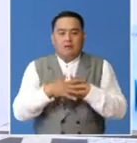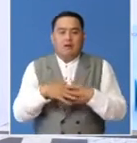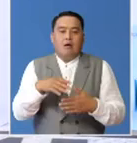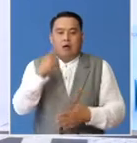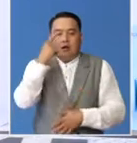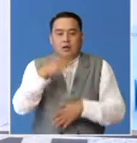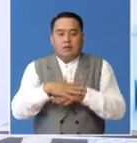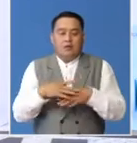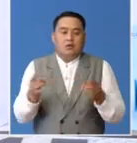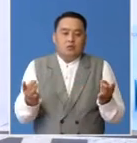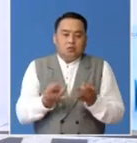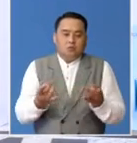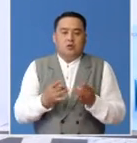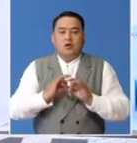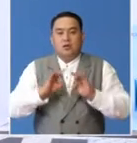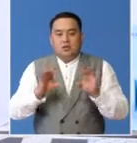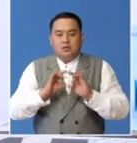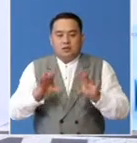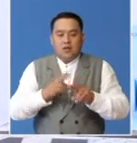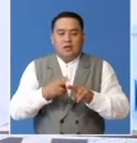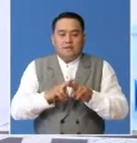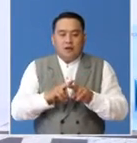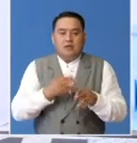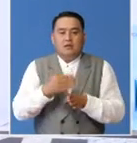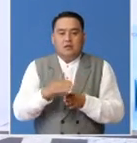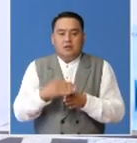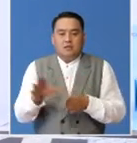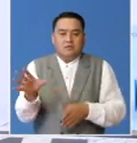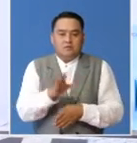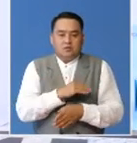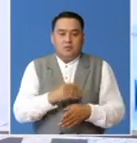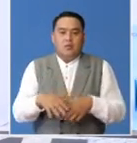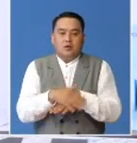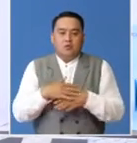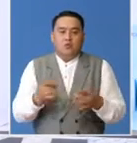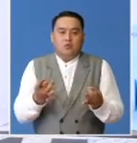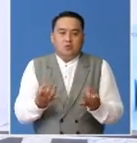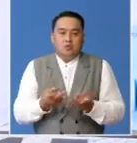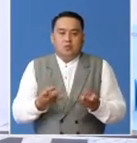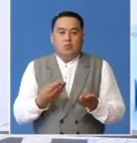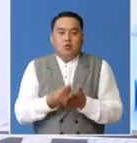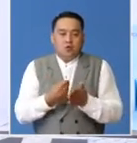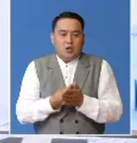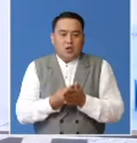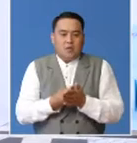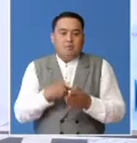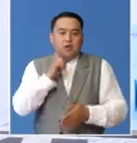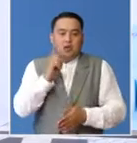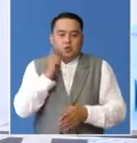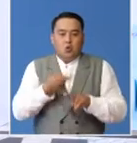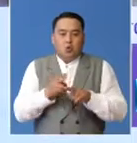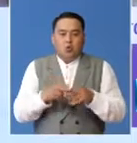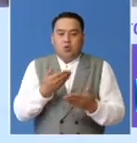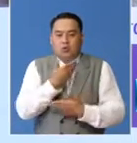нужно разъяснять. Потому что самое главное посыл главы государства, чтобы этот кредит стал доступным простому народу. то есть бюджетникам, молодежи, у которых